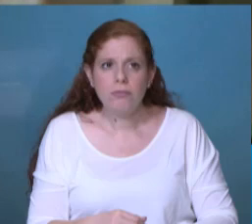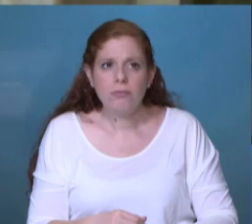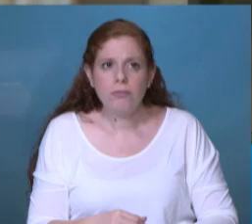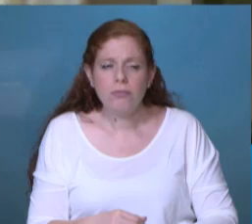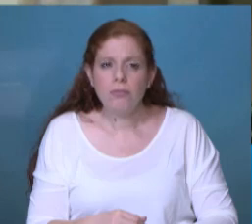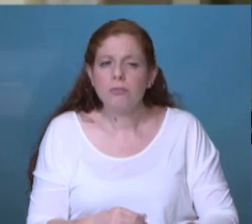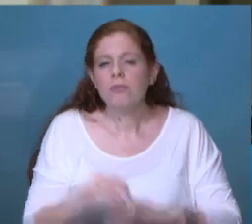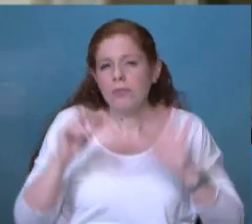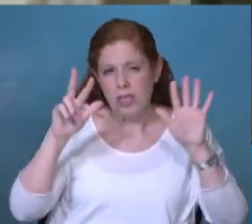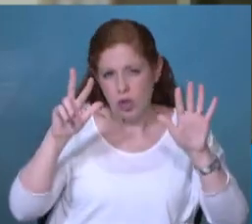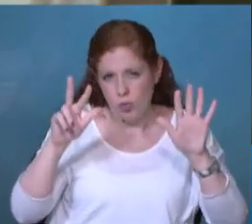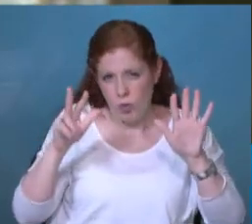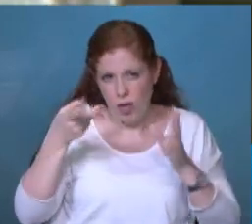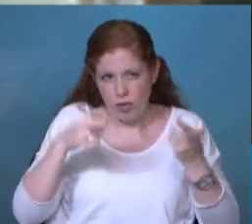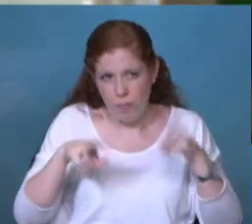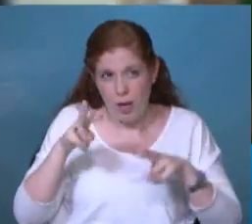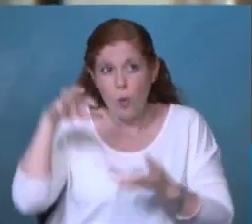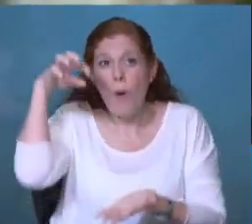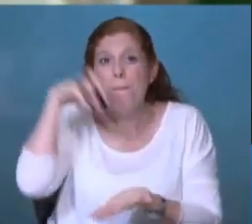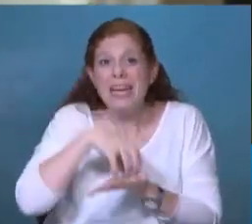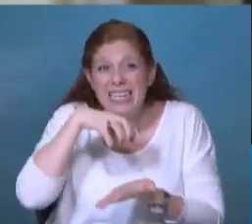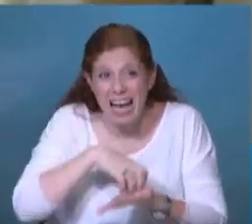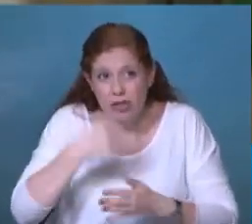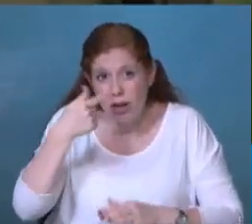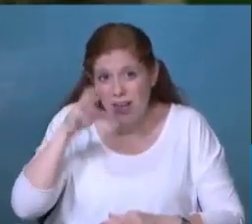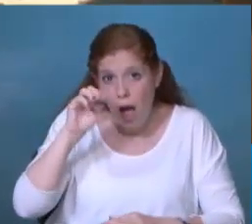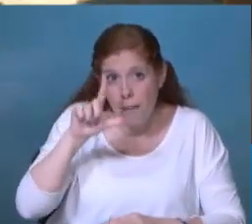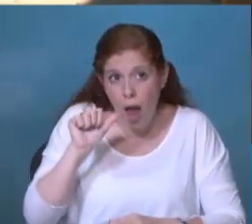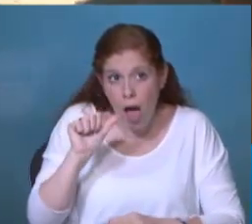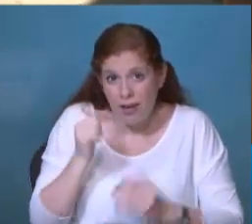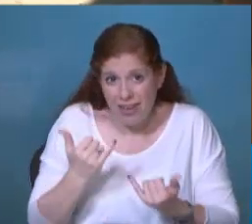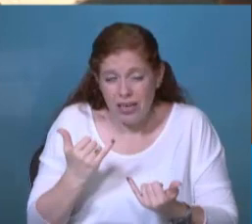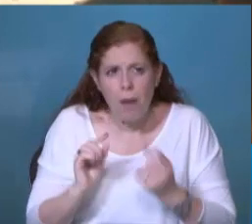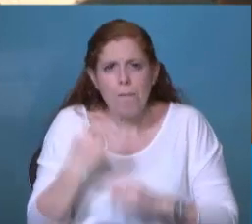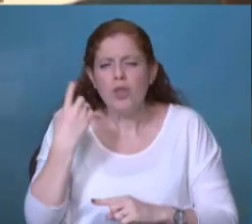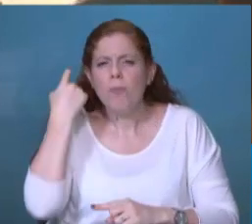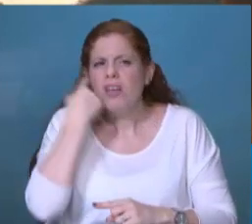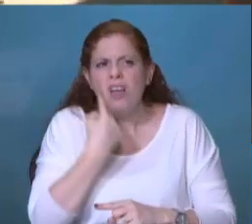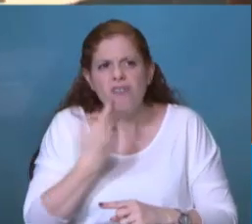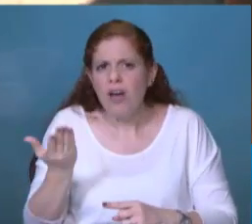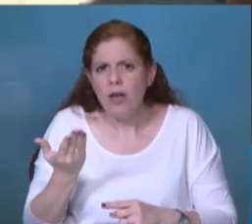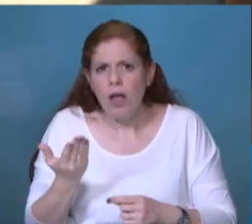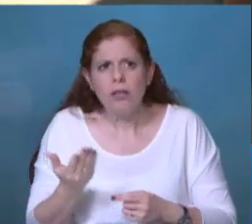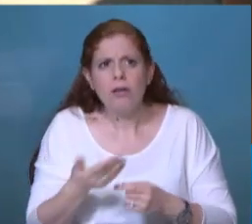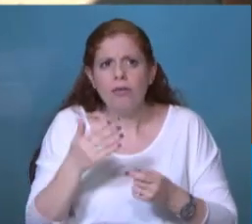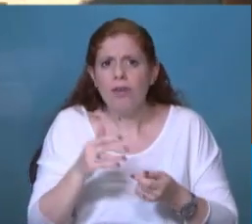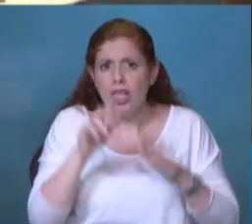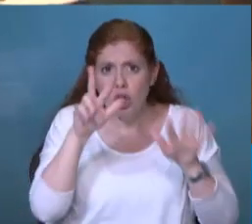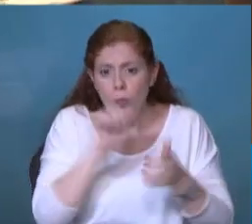השמונה שמתו, שהם היו המרכז של גמלה כרגע. פתאום בא איזה עבריין תורן וחסר לך את